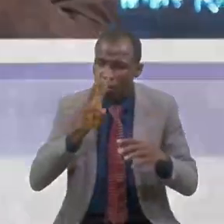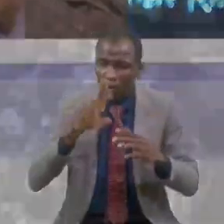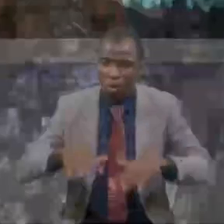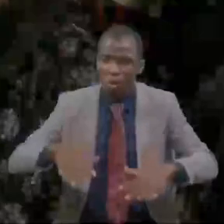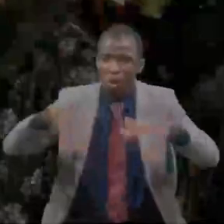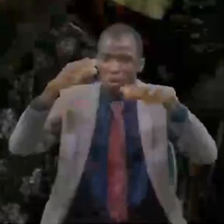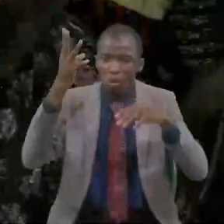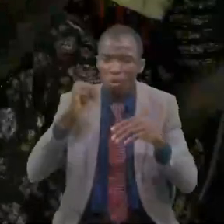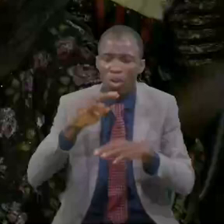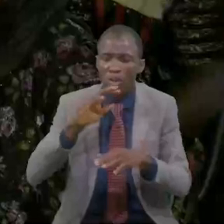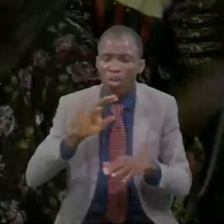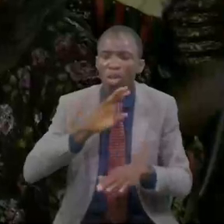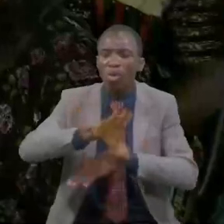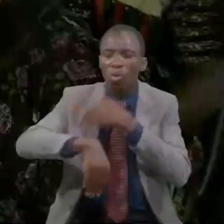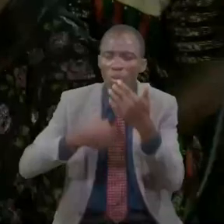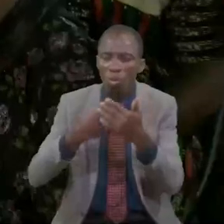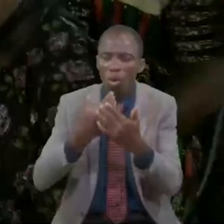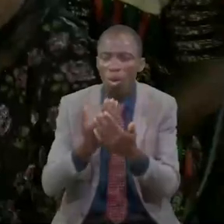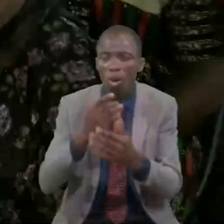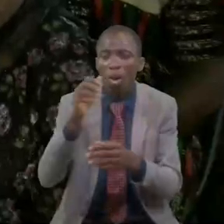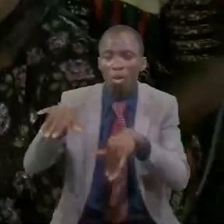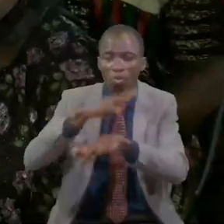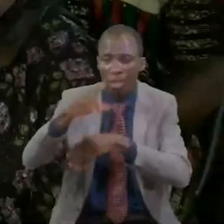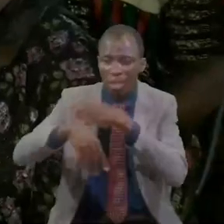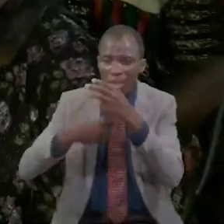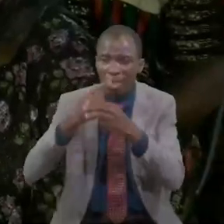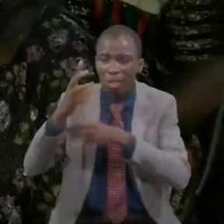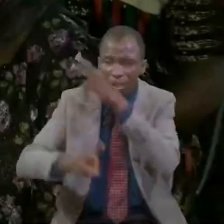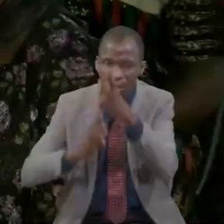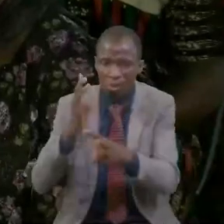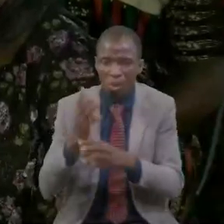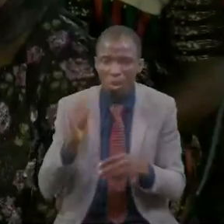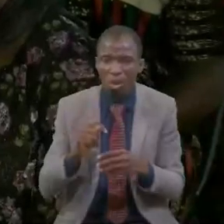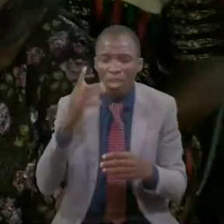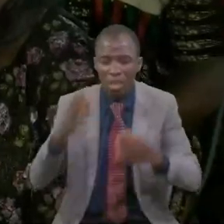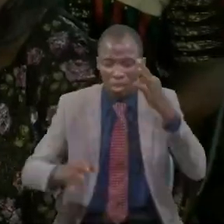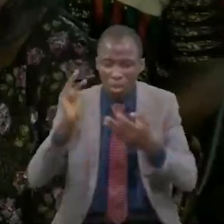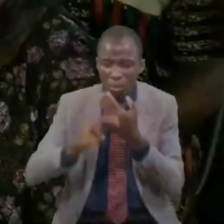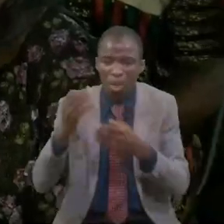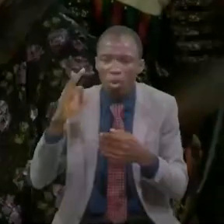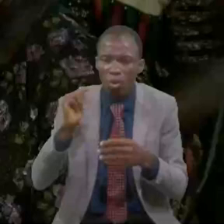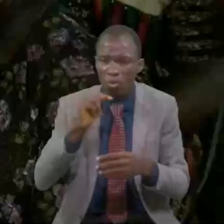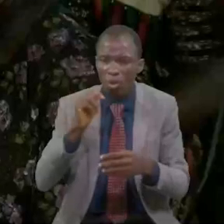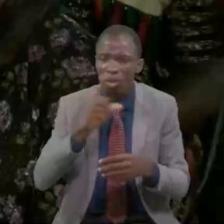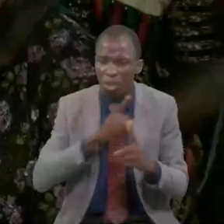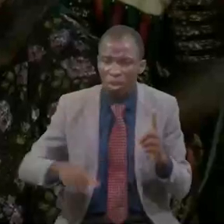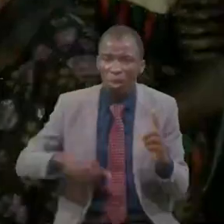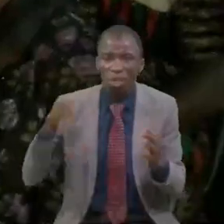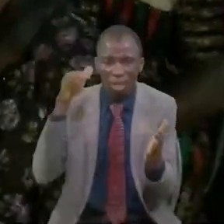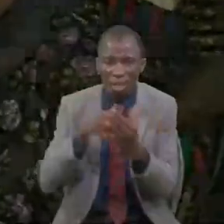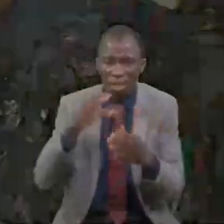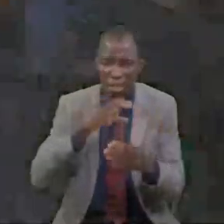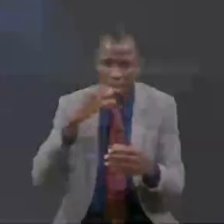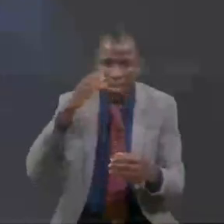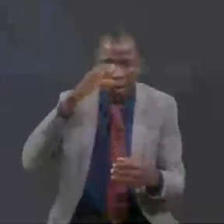désastre universel c'était le jugement de Dieu contre la corruption du monde